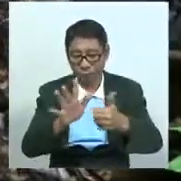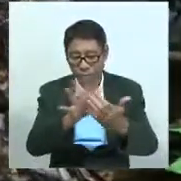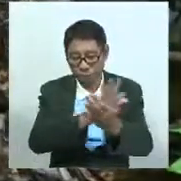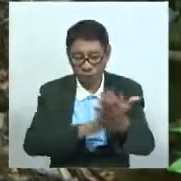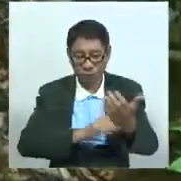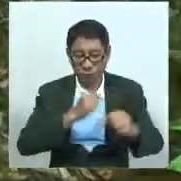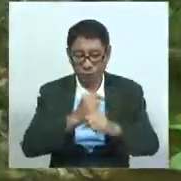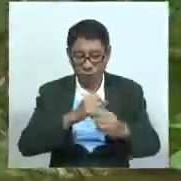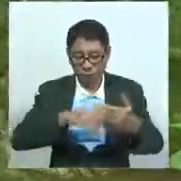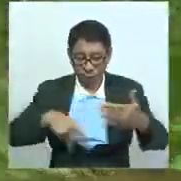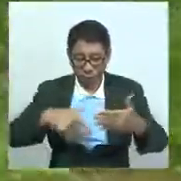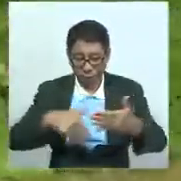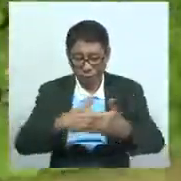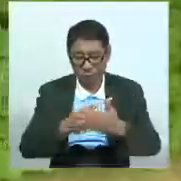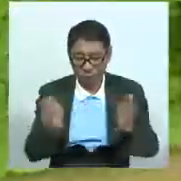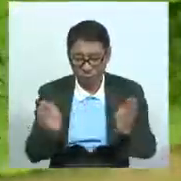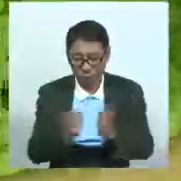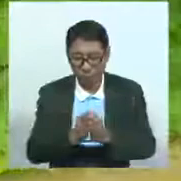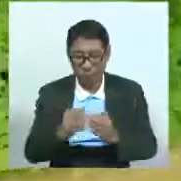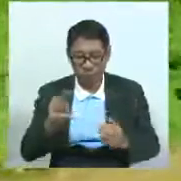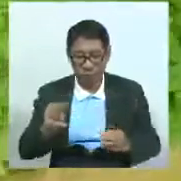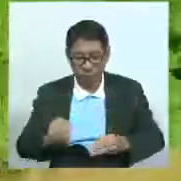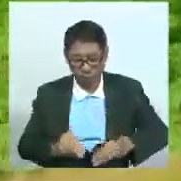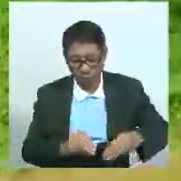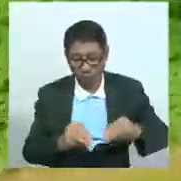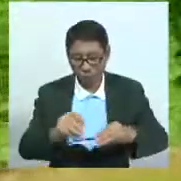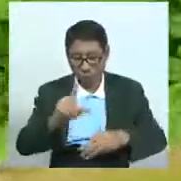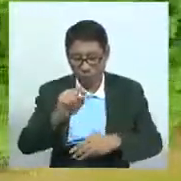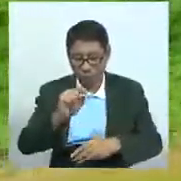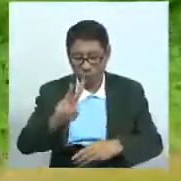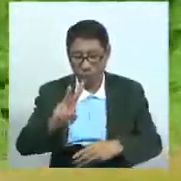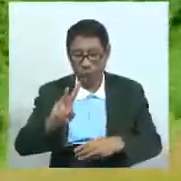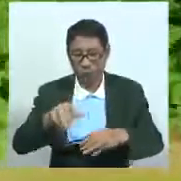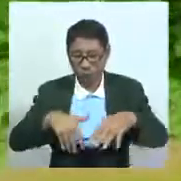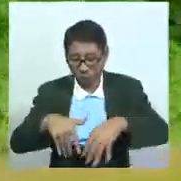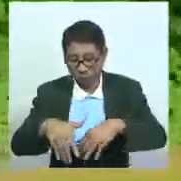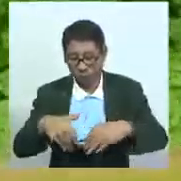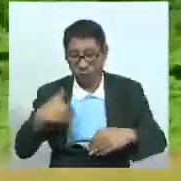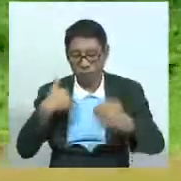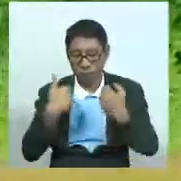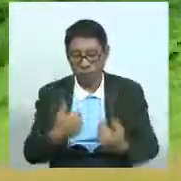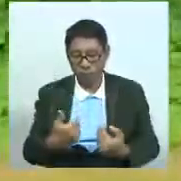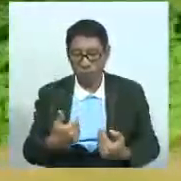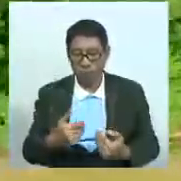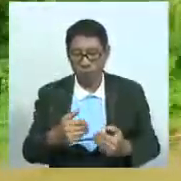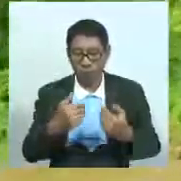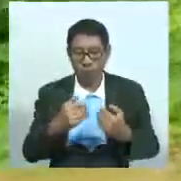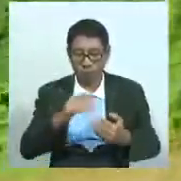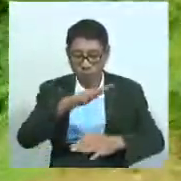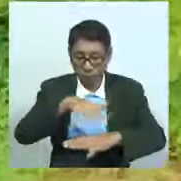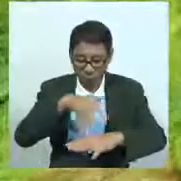ทำแผนที่รวมระดับลุ่มน้ำจากเครือข่าย22ชุมชน4ตำบล4ลุ่มน้ำครอบคลุมพื้น